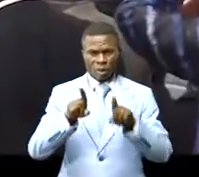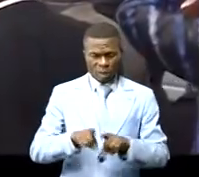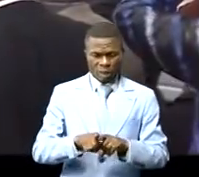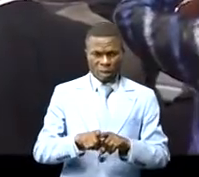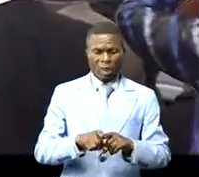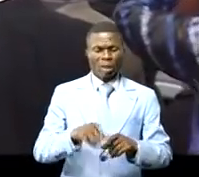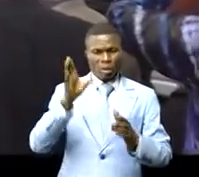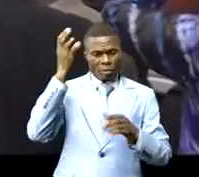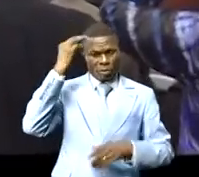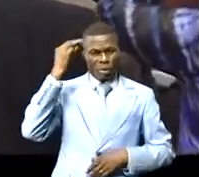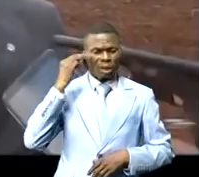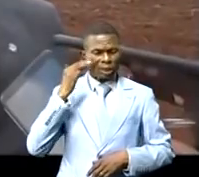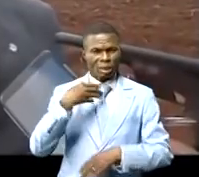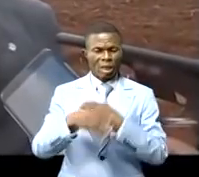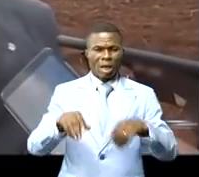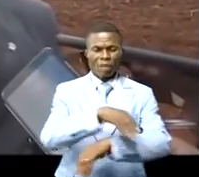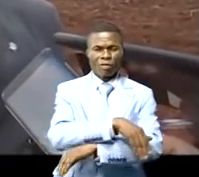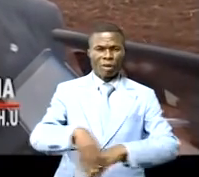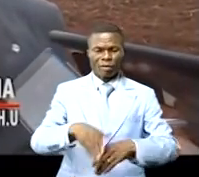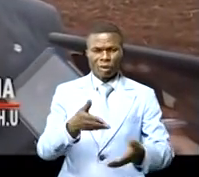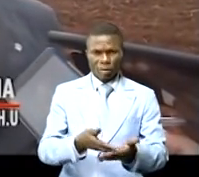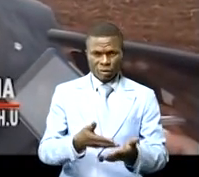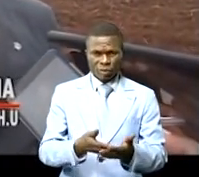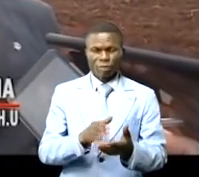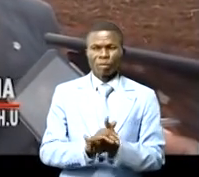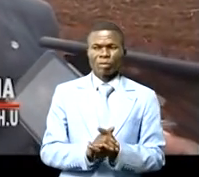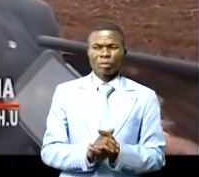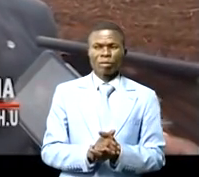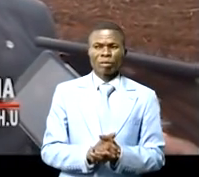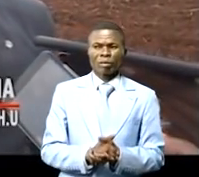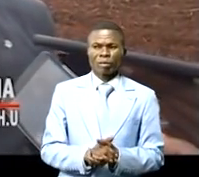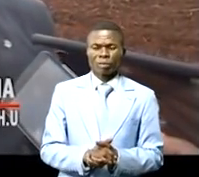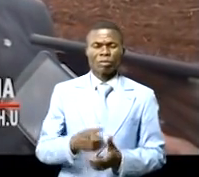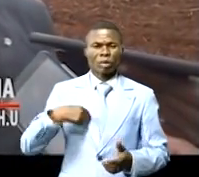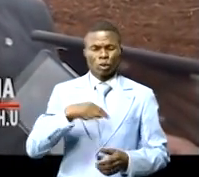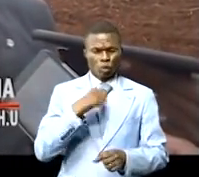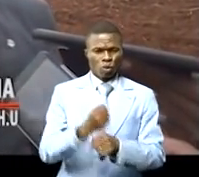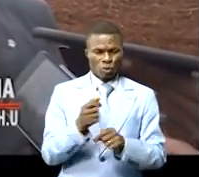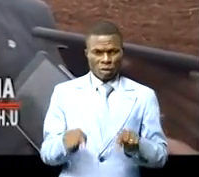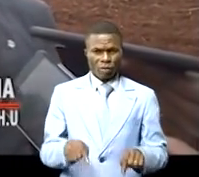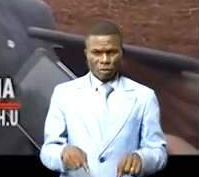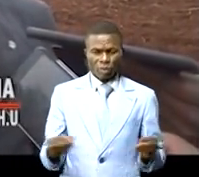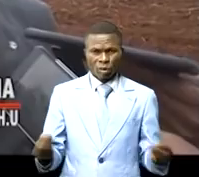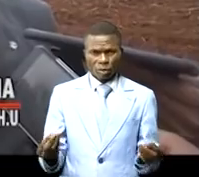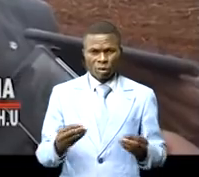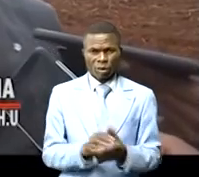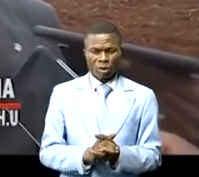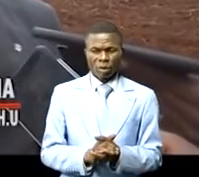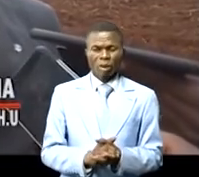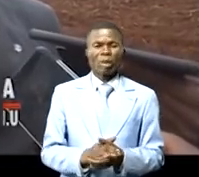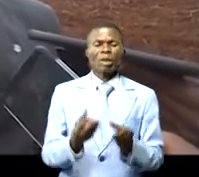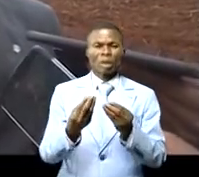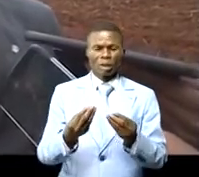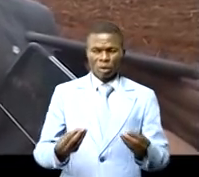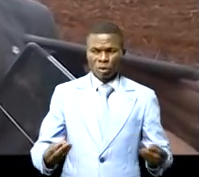par le ministre des Affaires foncières. Il y a des services techniques qui sont là, qui sont en train de travailler et que la distribution se